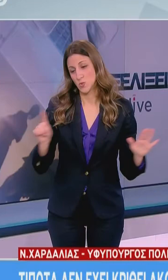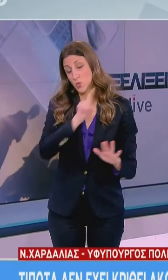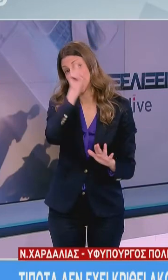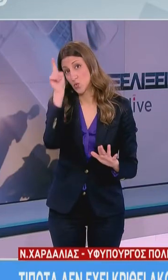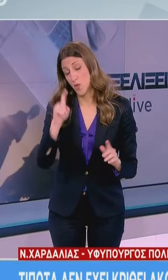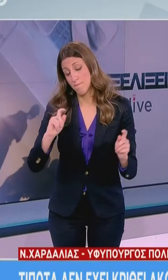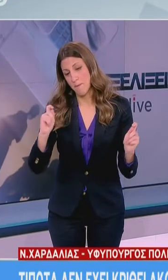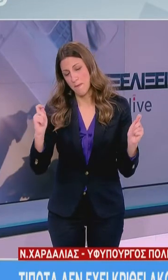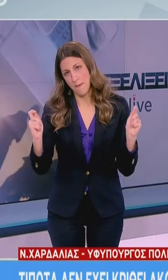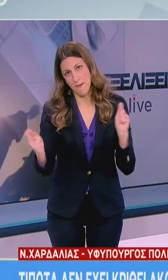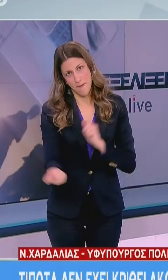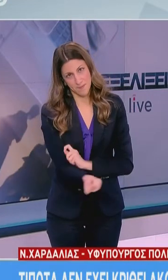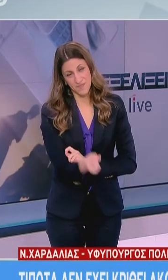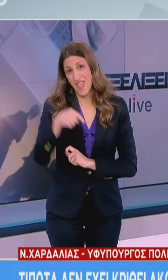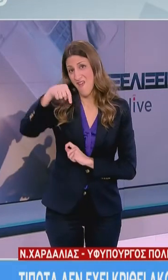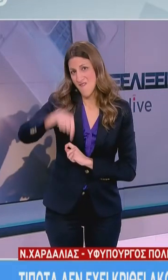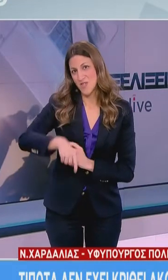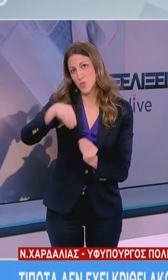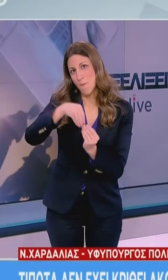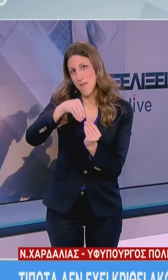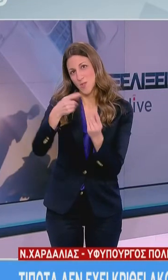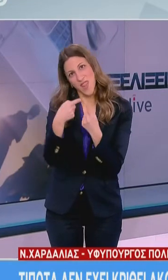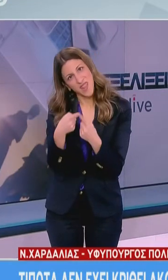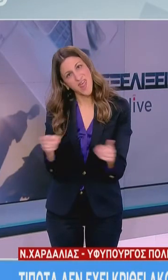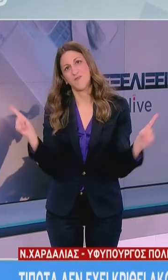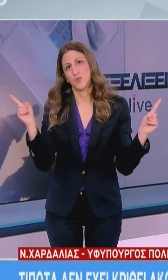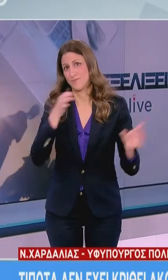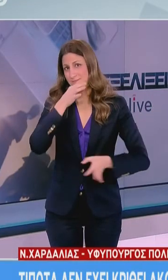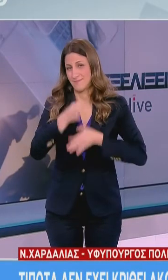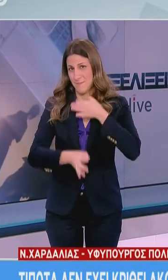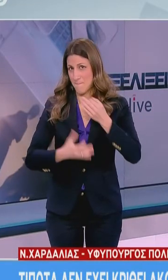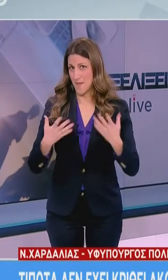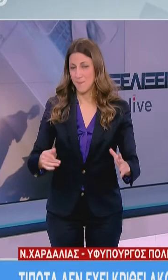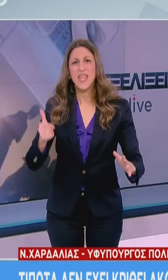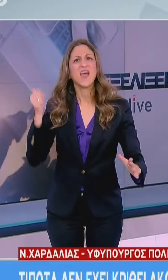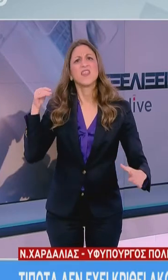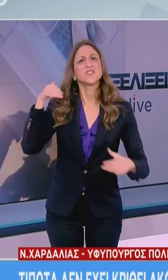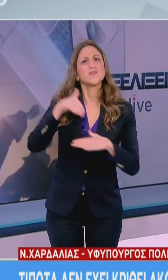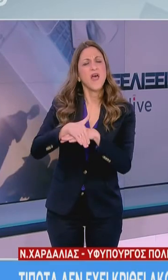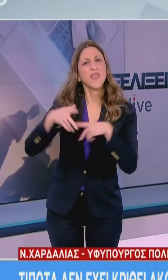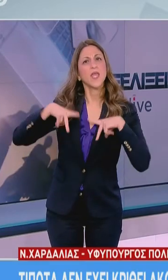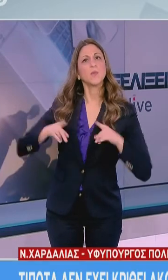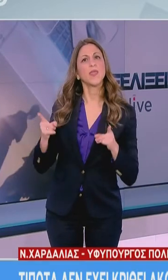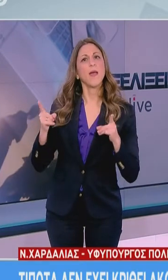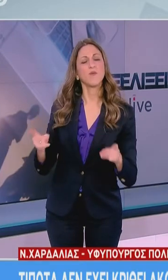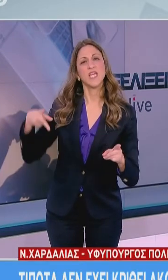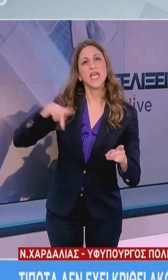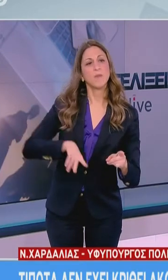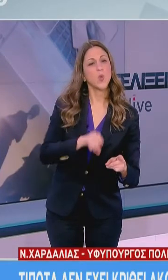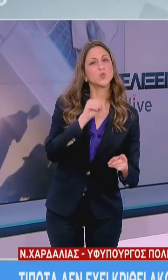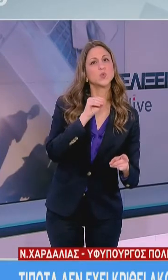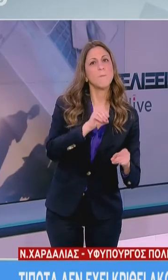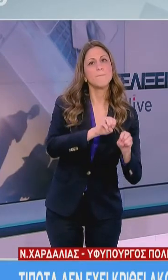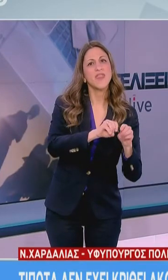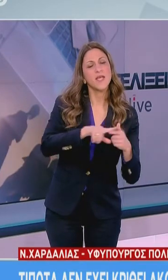ξεκάθαρο. Και όπως έχουμε πει, φέτος το Πάσχα θα είναι διαφορετικό. Όπως ανακοινώθηκε χθες το βράδυ με κοινή υπουργική απόφαση των Υπουργών Παιδείας και